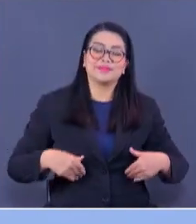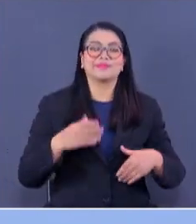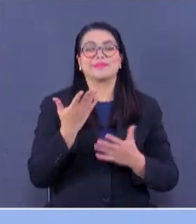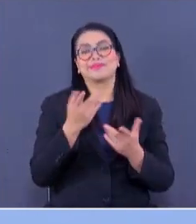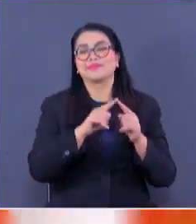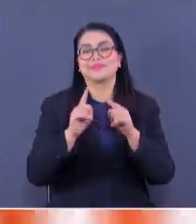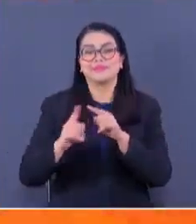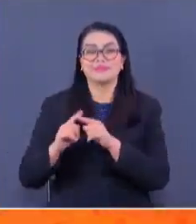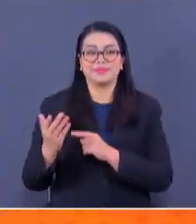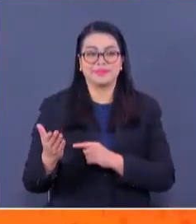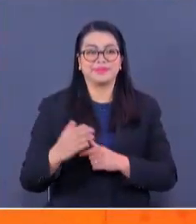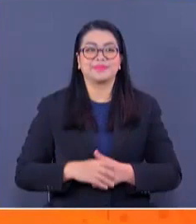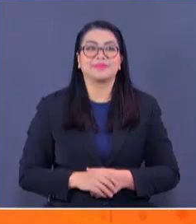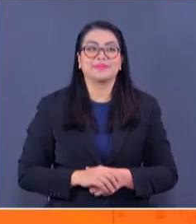งค่ะ